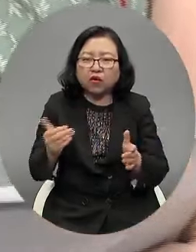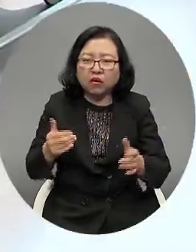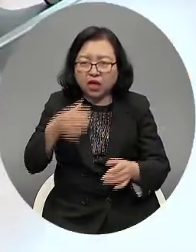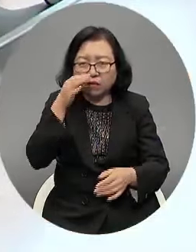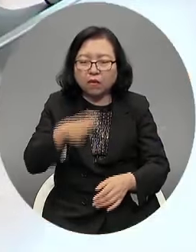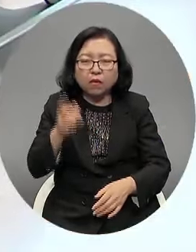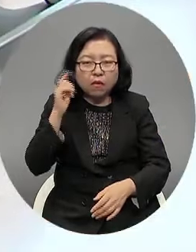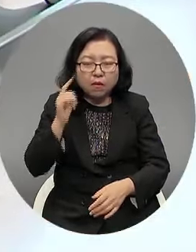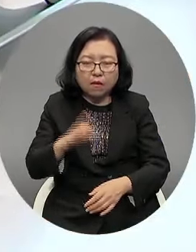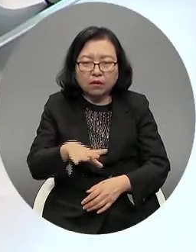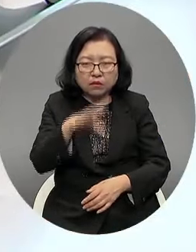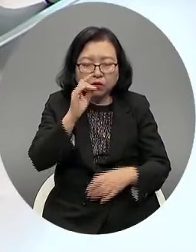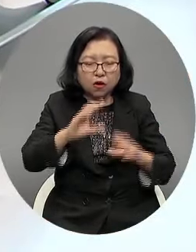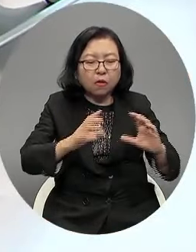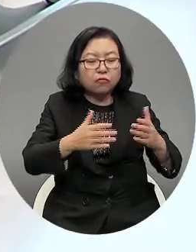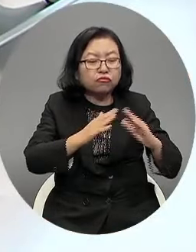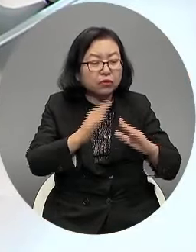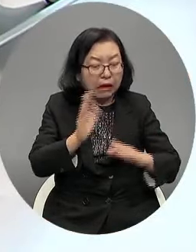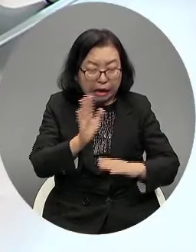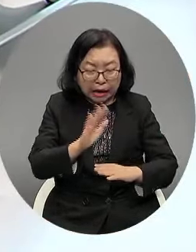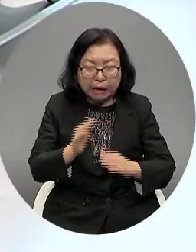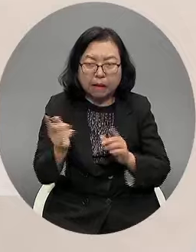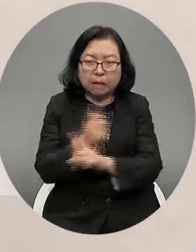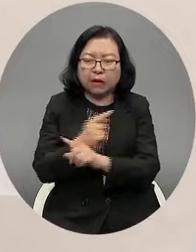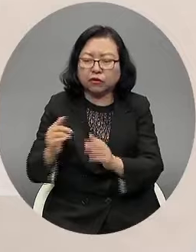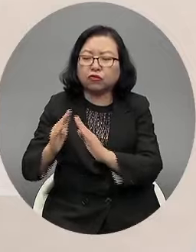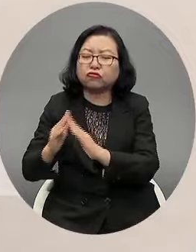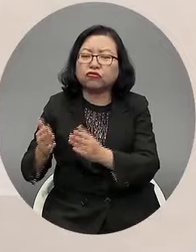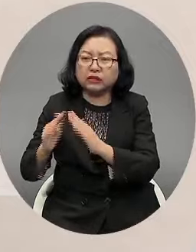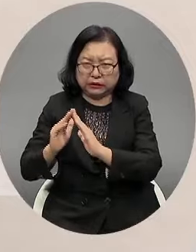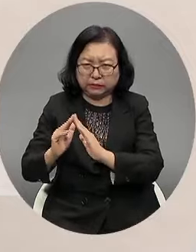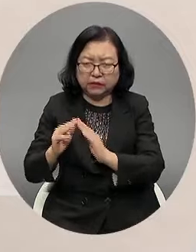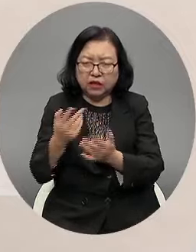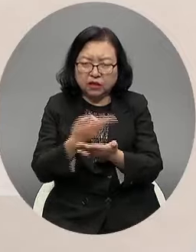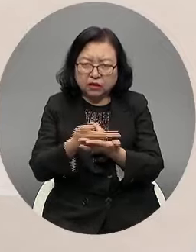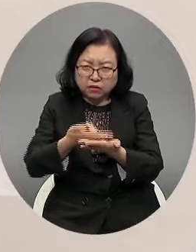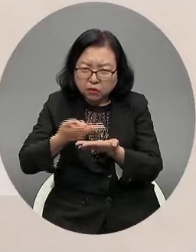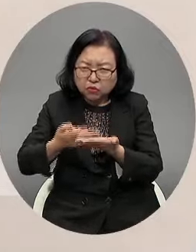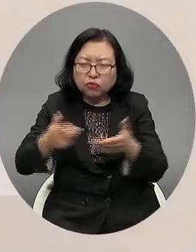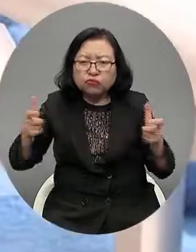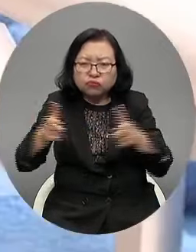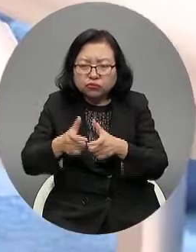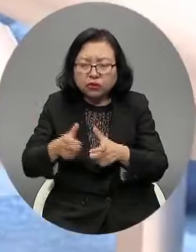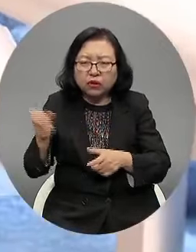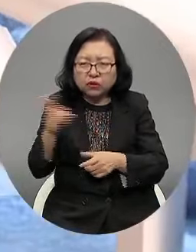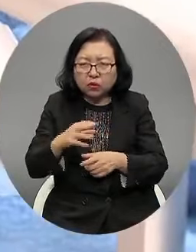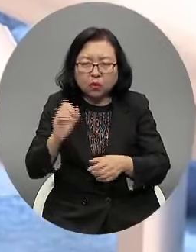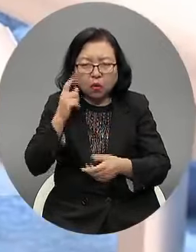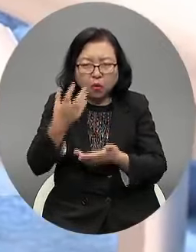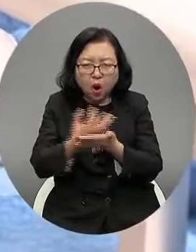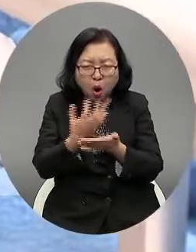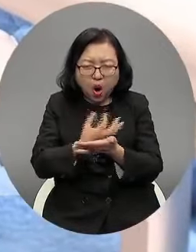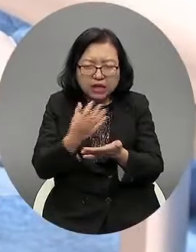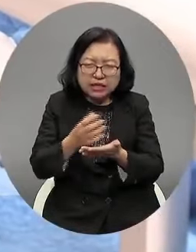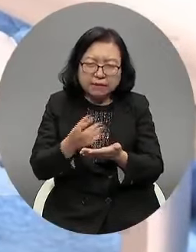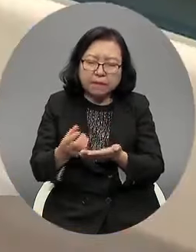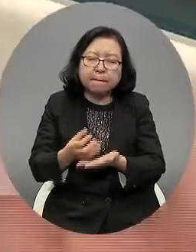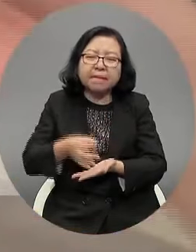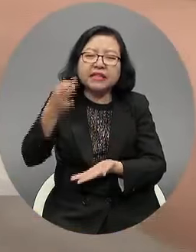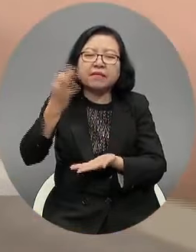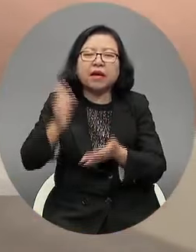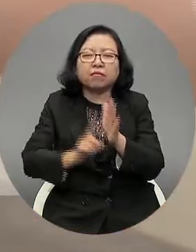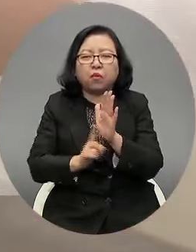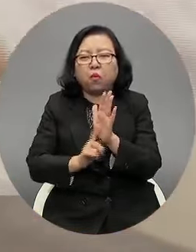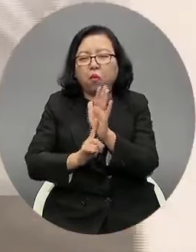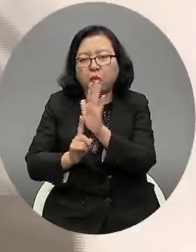돌입에서 군립으로 바뀌며 병상 규모가 축소됐고 수차례 연봉을 올린 끝에 의사를 구한 데다 인건비만 운영비